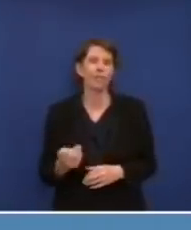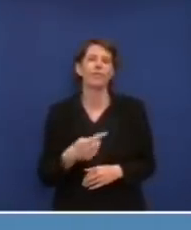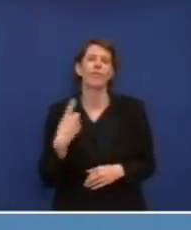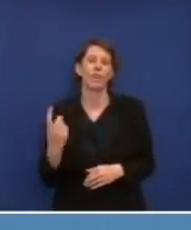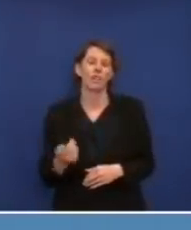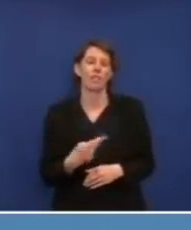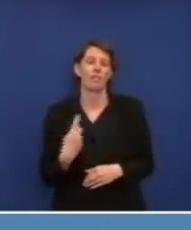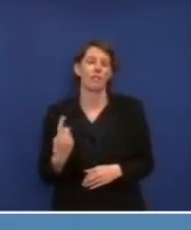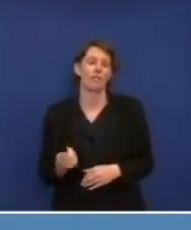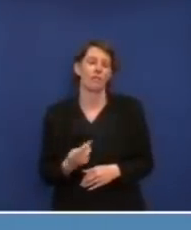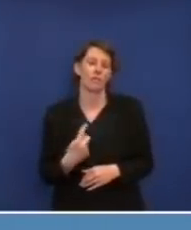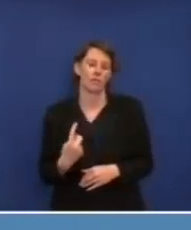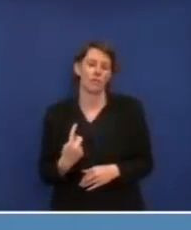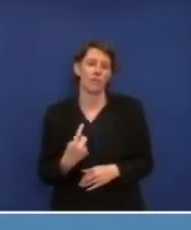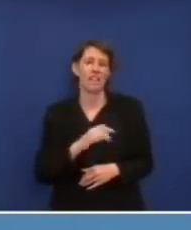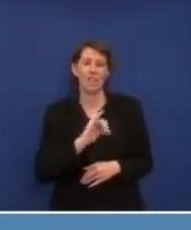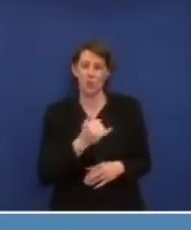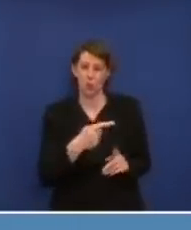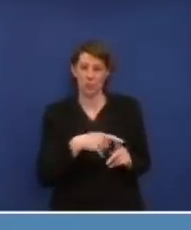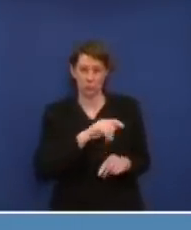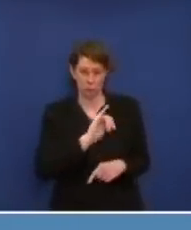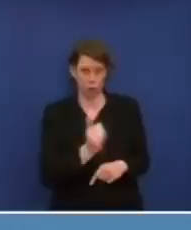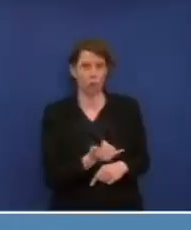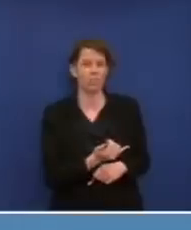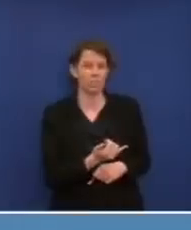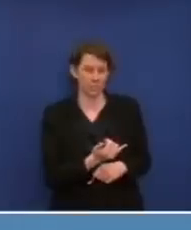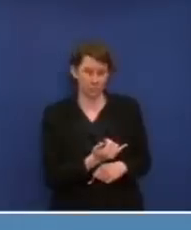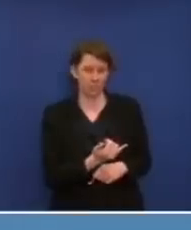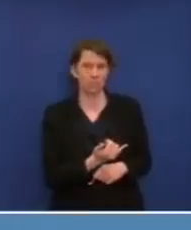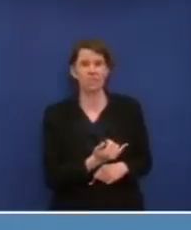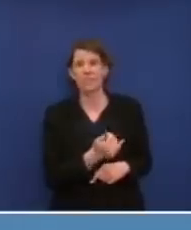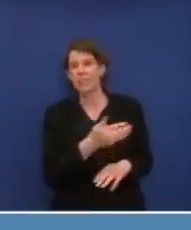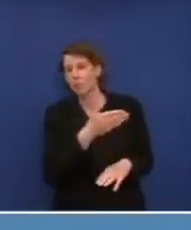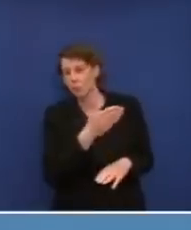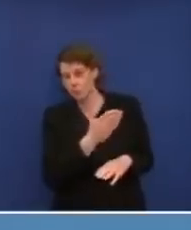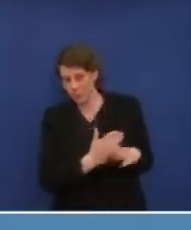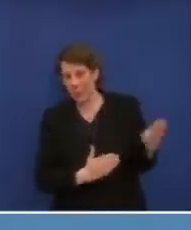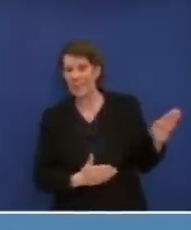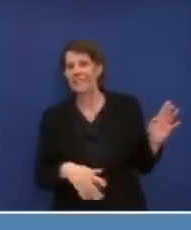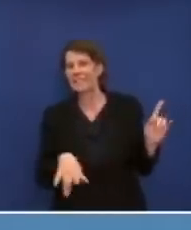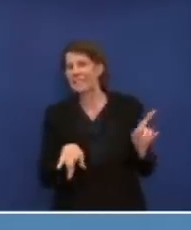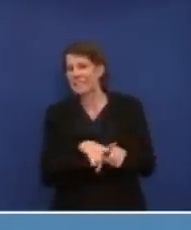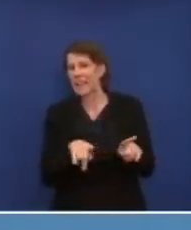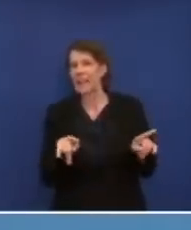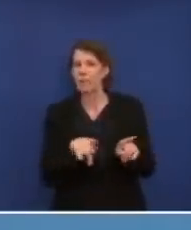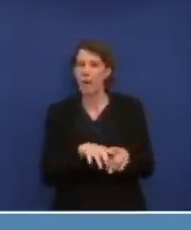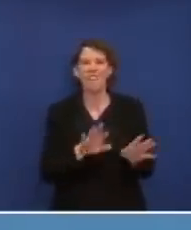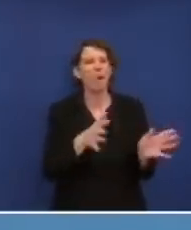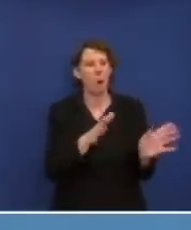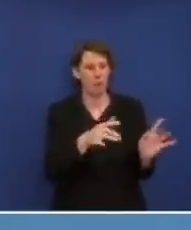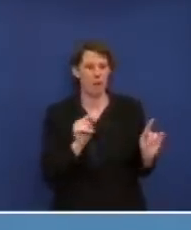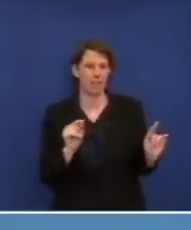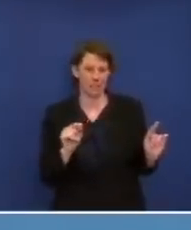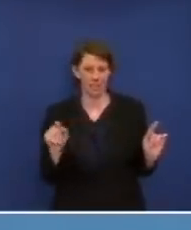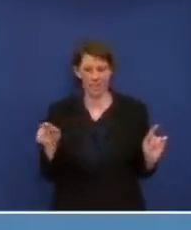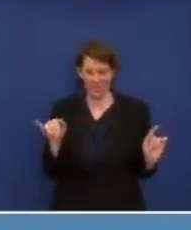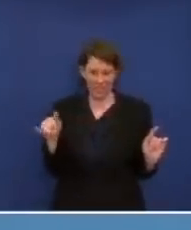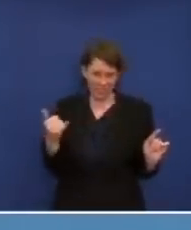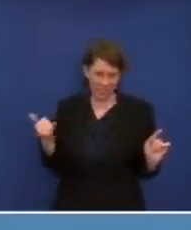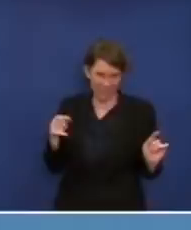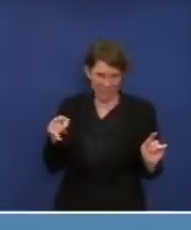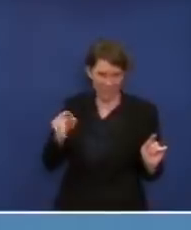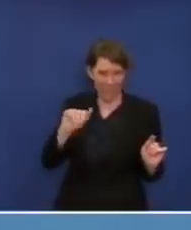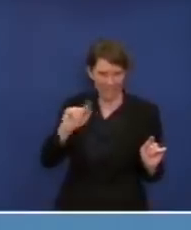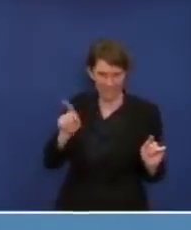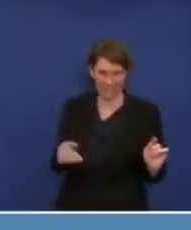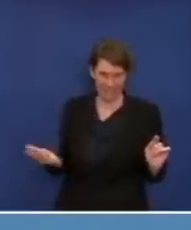bei Johnson & Johnson teilweise mit ähnlichen Vorbehalten dann zu tun.